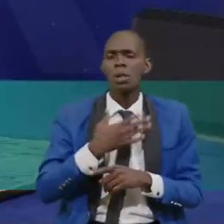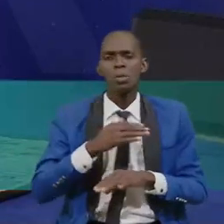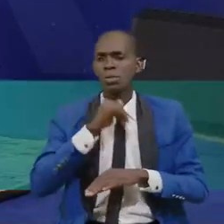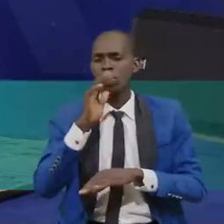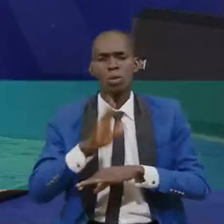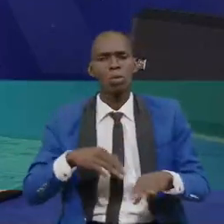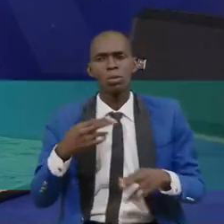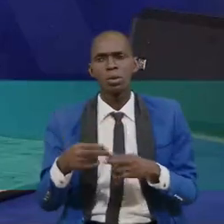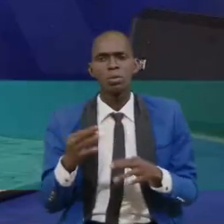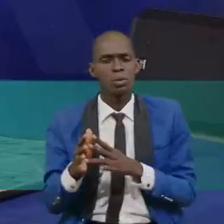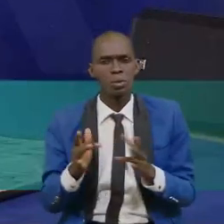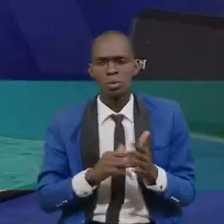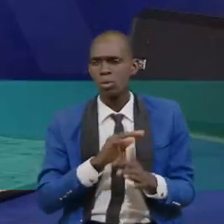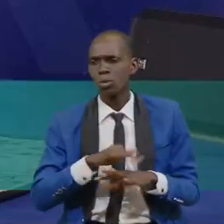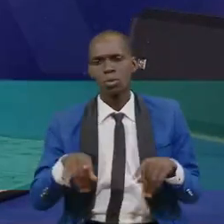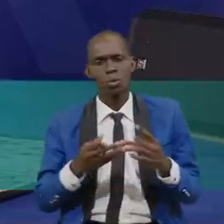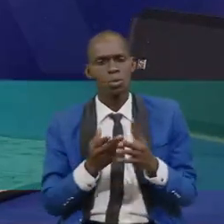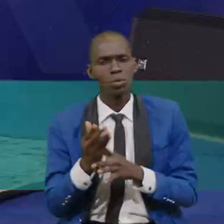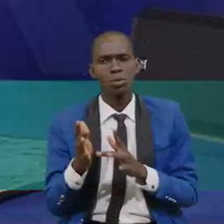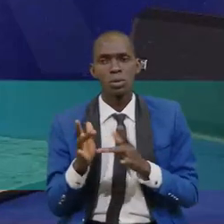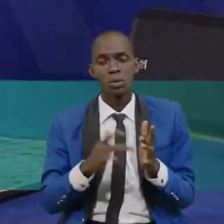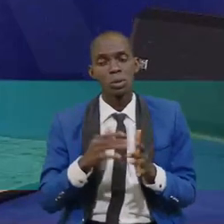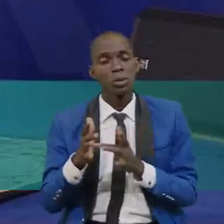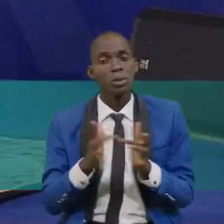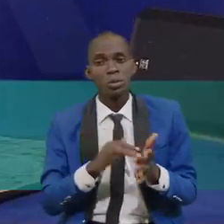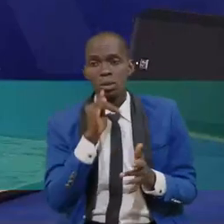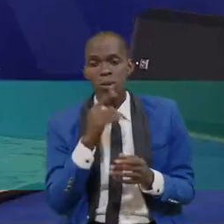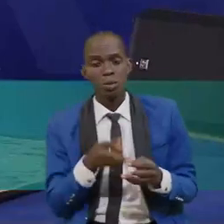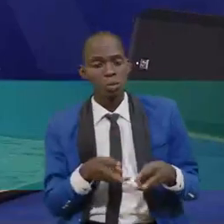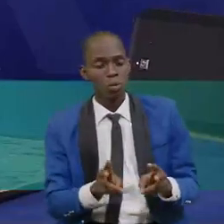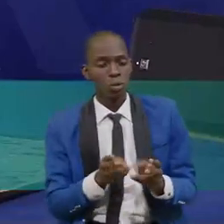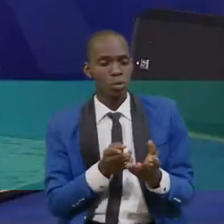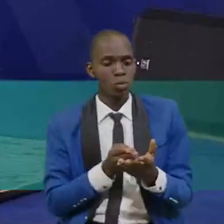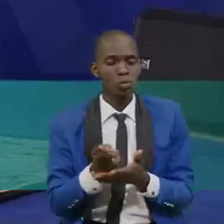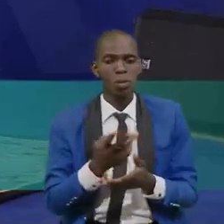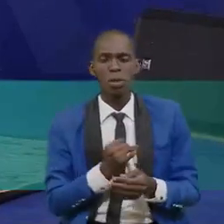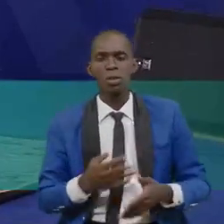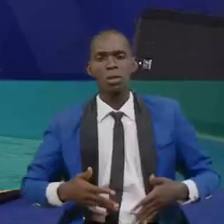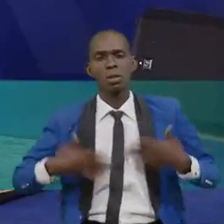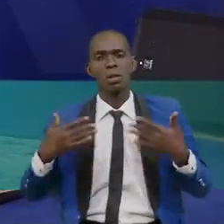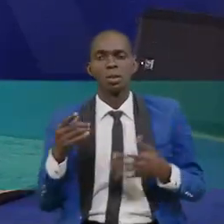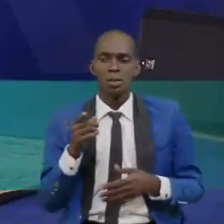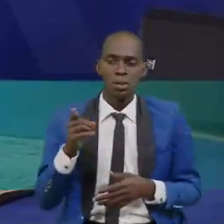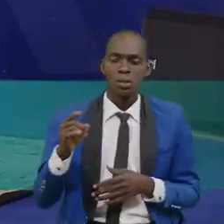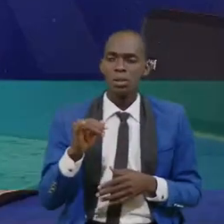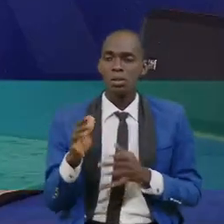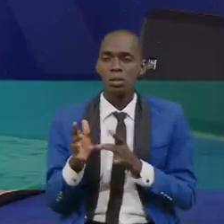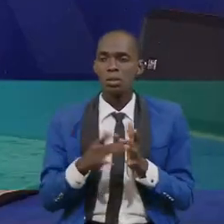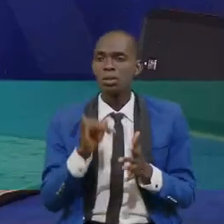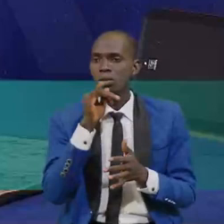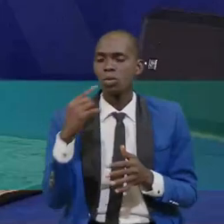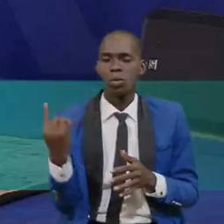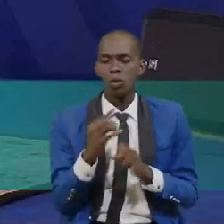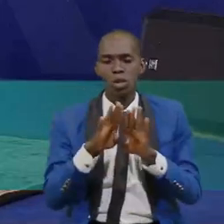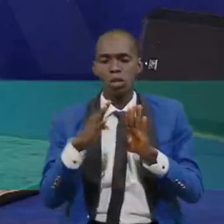pas Jésus. Il ne passe pas par Jésus. Il est le chemin, il est la vérité, il est la vie. Il est la seule porte par